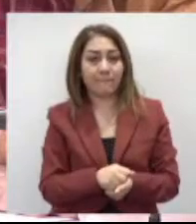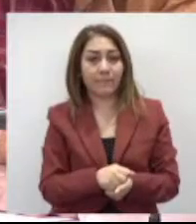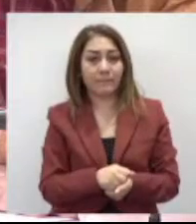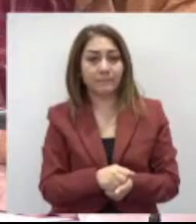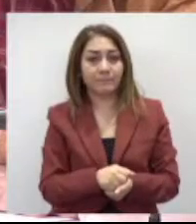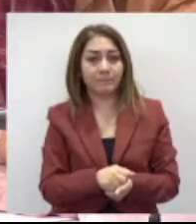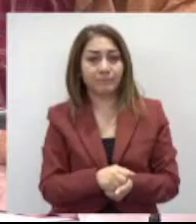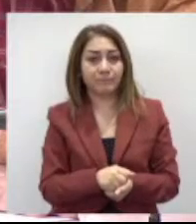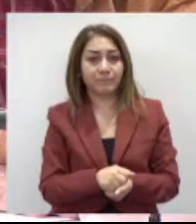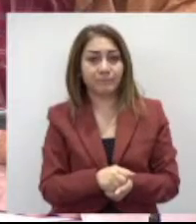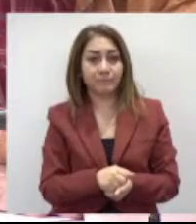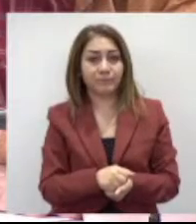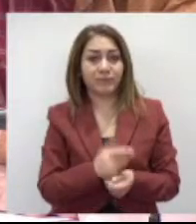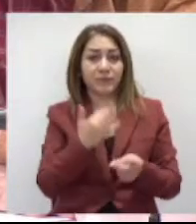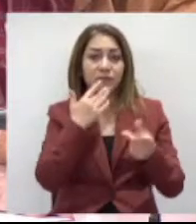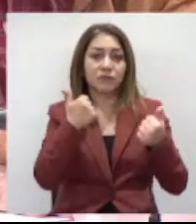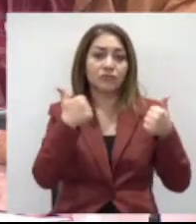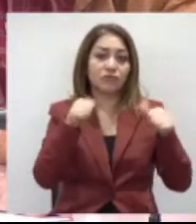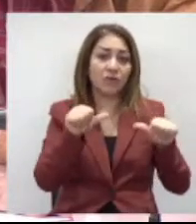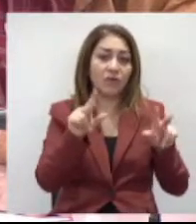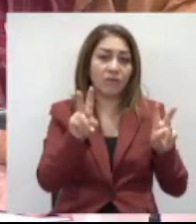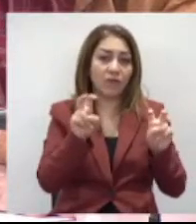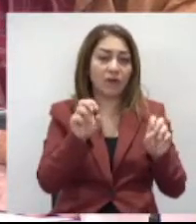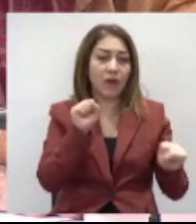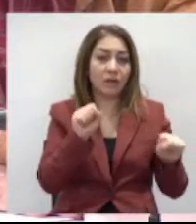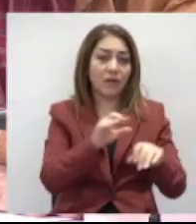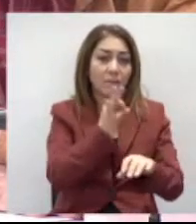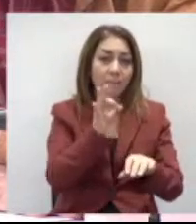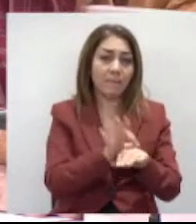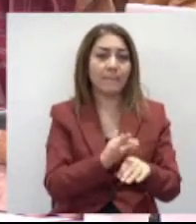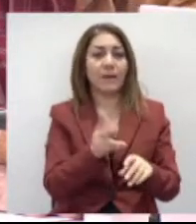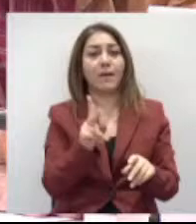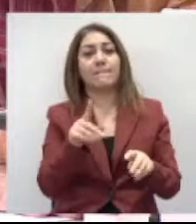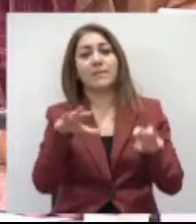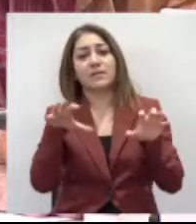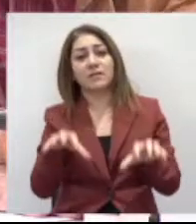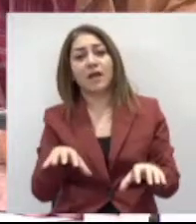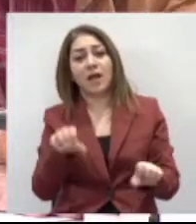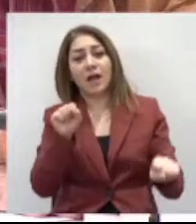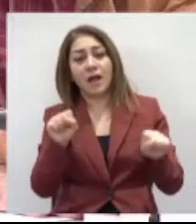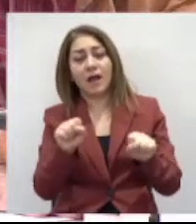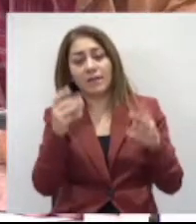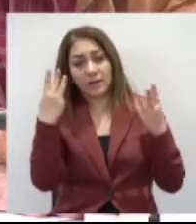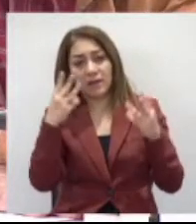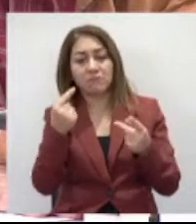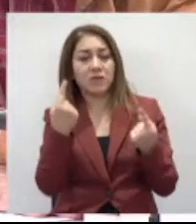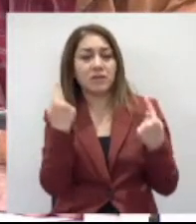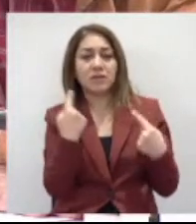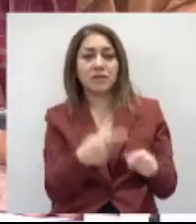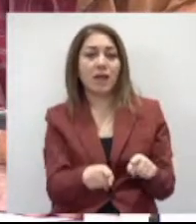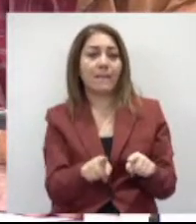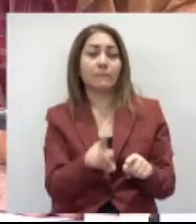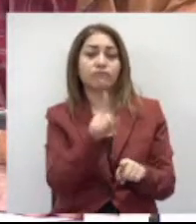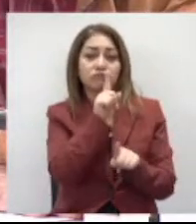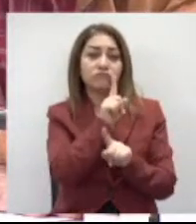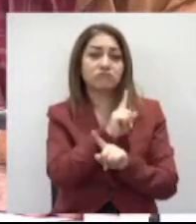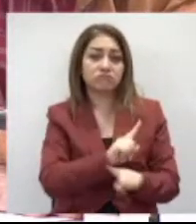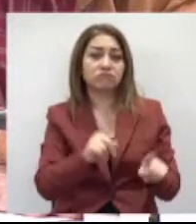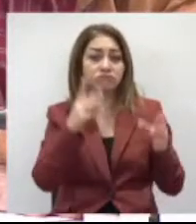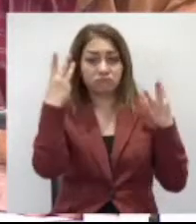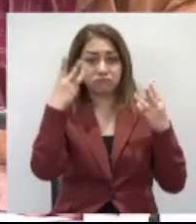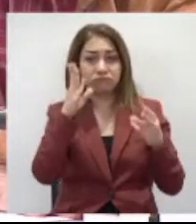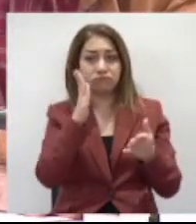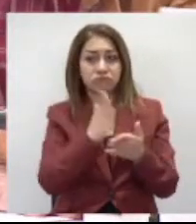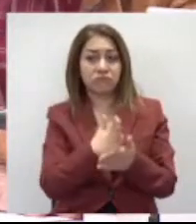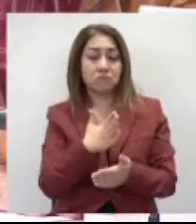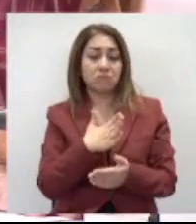դասական ընկալվող խորհրդարանական կամ նախագահական մոդելներից, եւ տալիս են այնպիսի լուծումներ, որոնք հենց